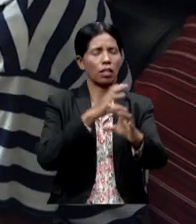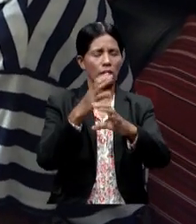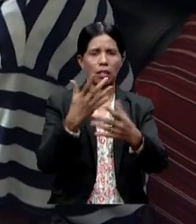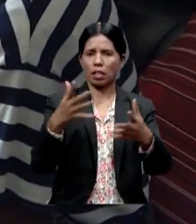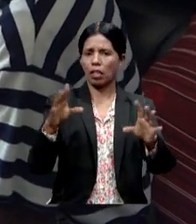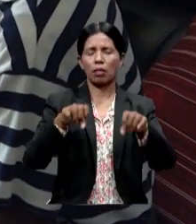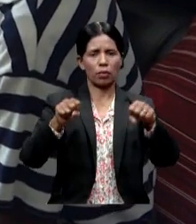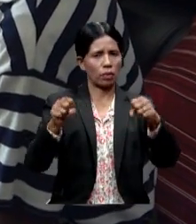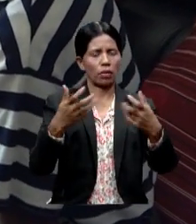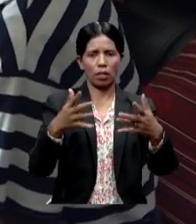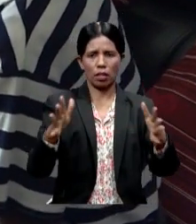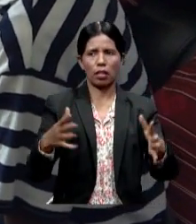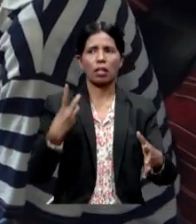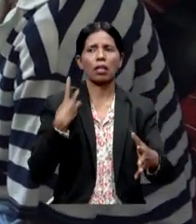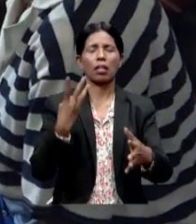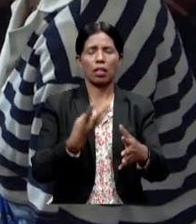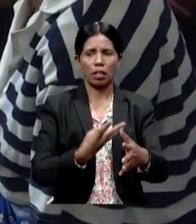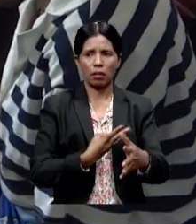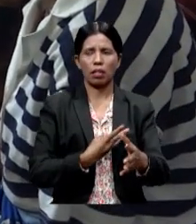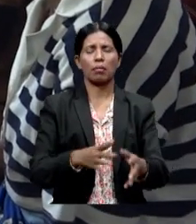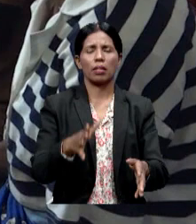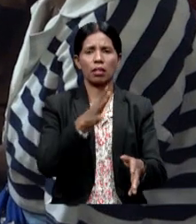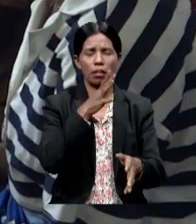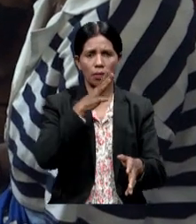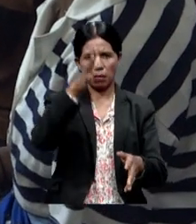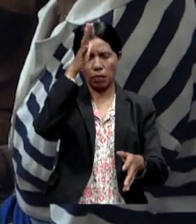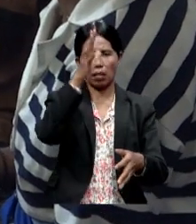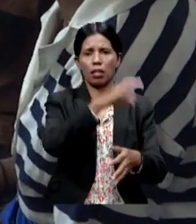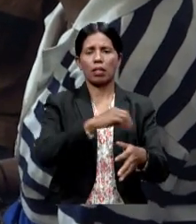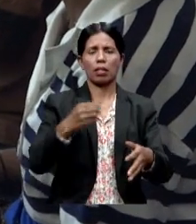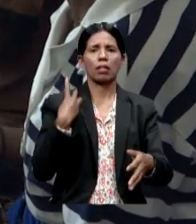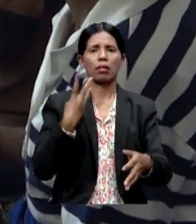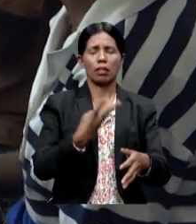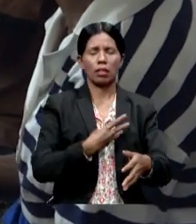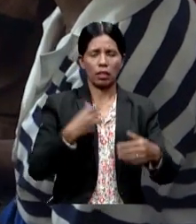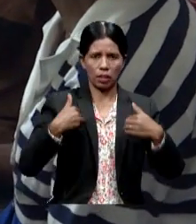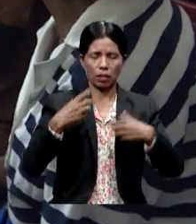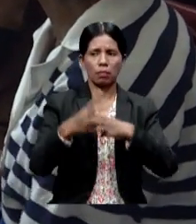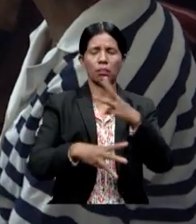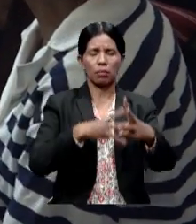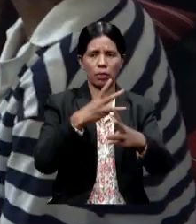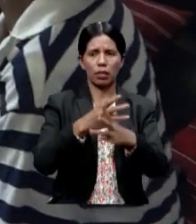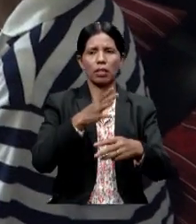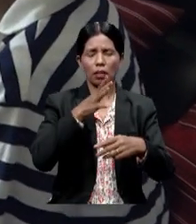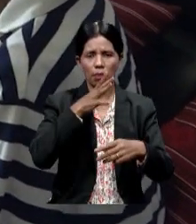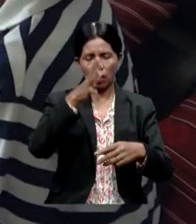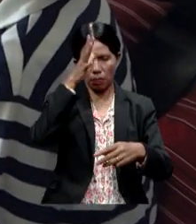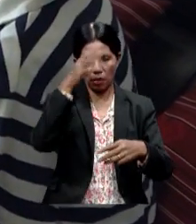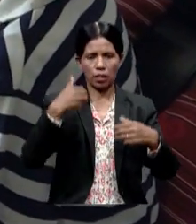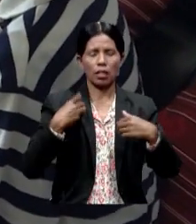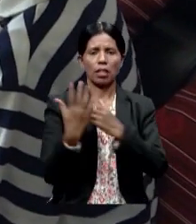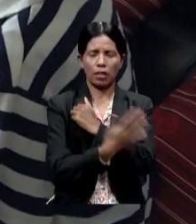lah ya, amir ni mah amni ina deh, amni aman deh, itu dia mundu ni ia ina ni aman mak itu dia rai